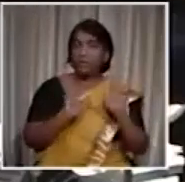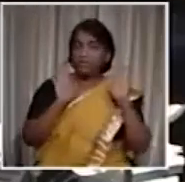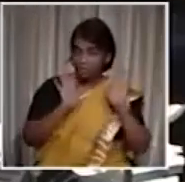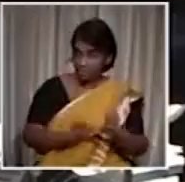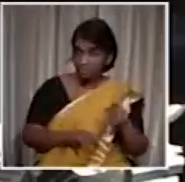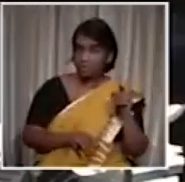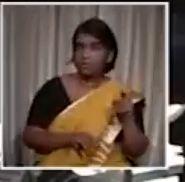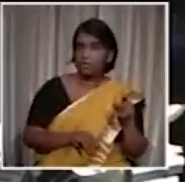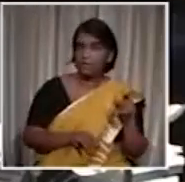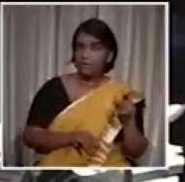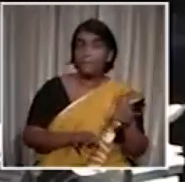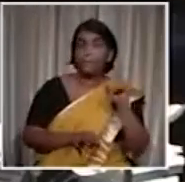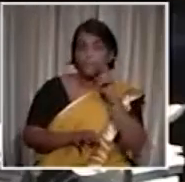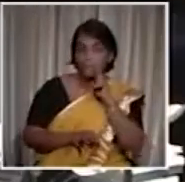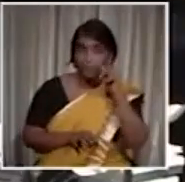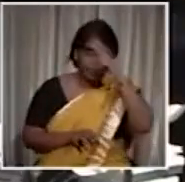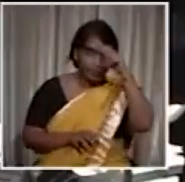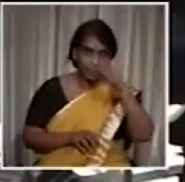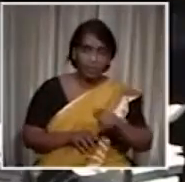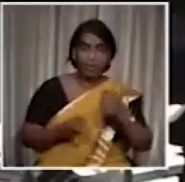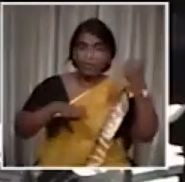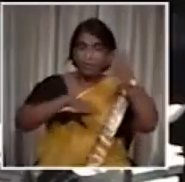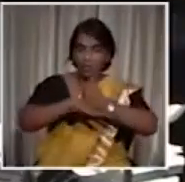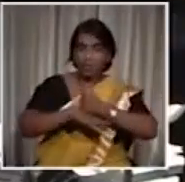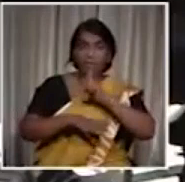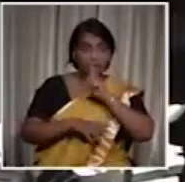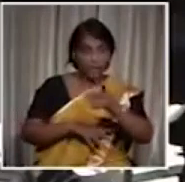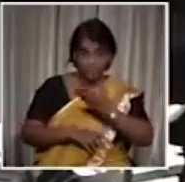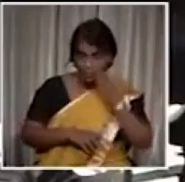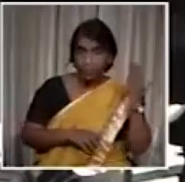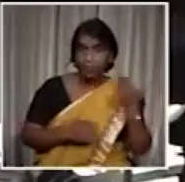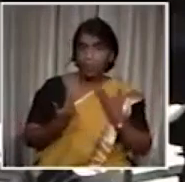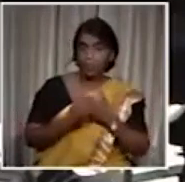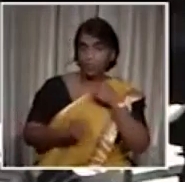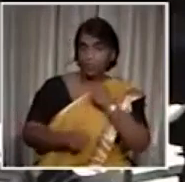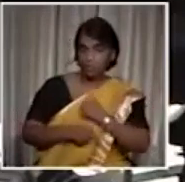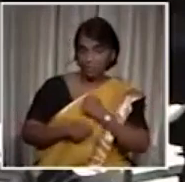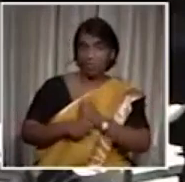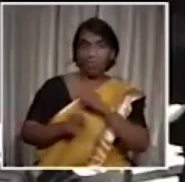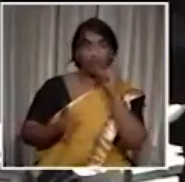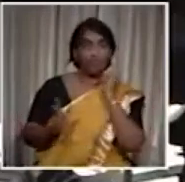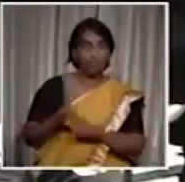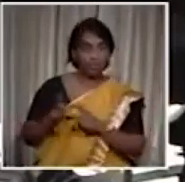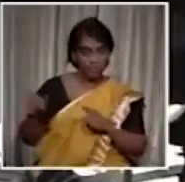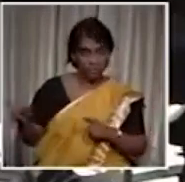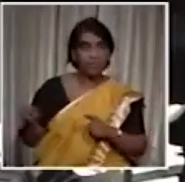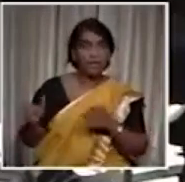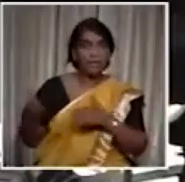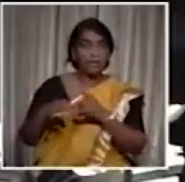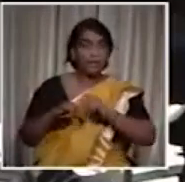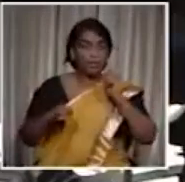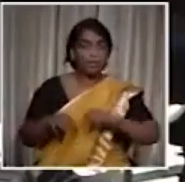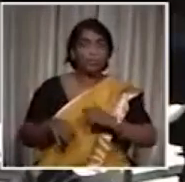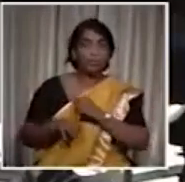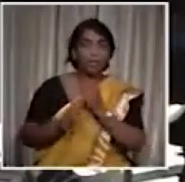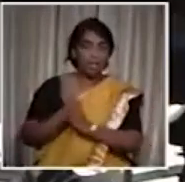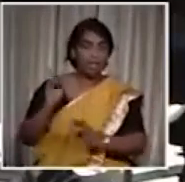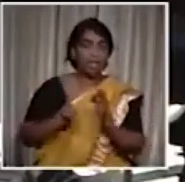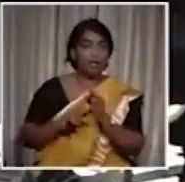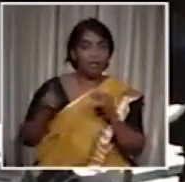හැබැයි රනිල් වික්‍රමසිංහ මහත්තයා මේ මුලසුන ඉඳන් වාඩිලා කියන්න පුළුවන්ද? තමන්ගේ ආණ්ඩු පක්ෂ සංවිධායකවරයා, තමන්ගේ කැබිනට් මණ්ඩල නාගරික සංවර්ධන